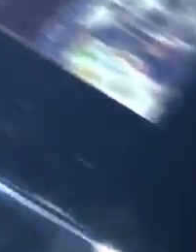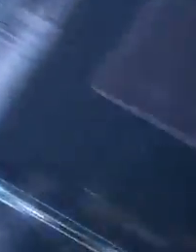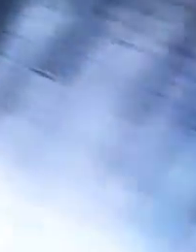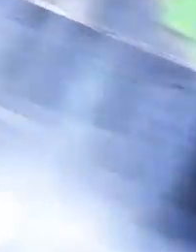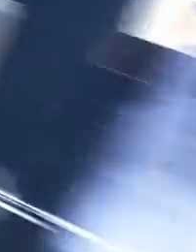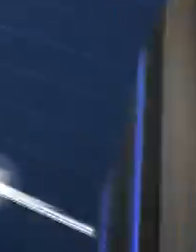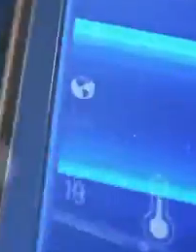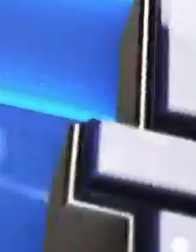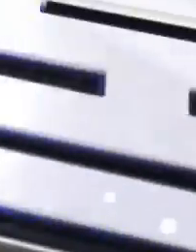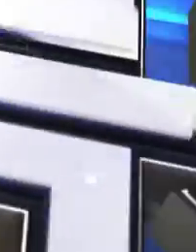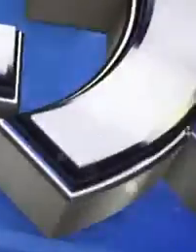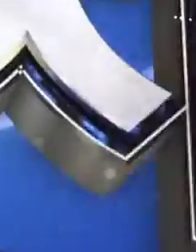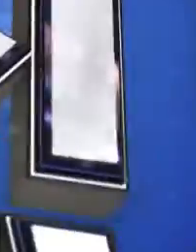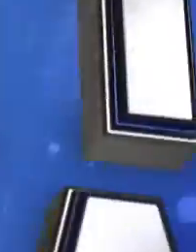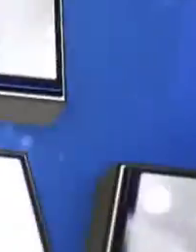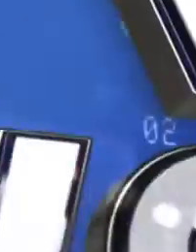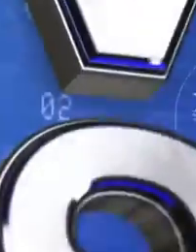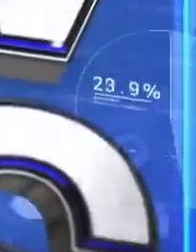으